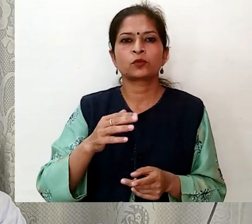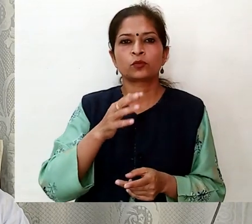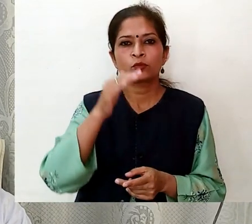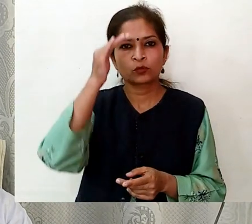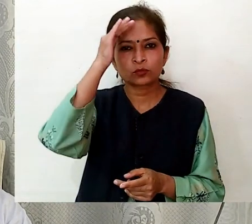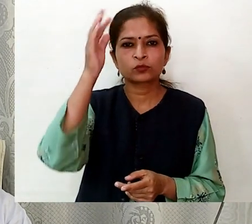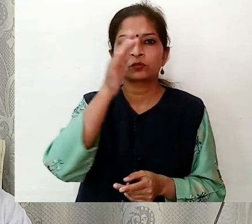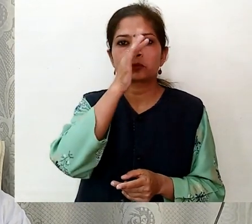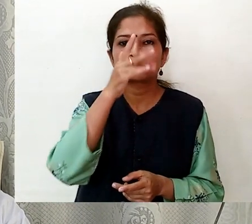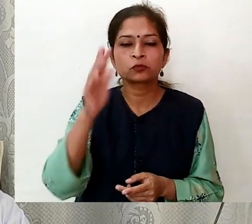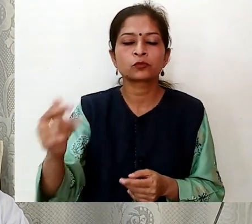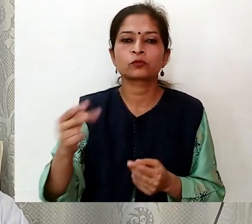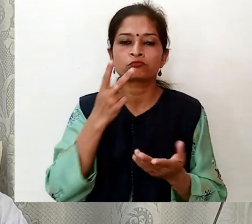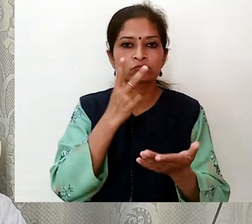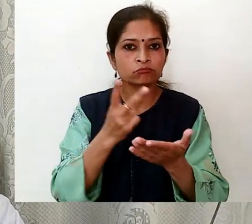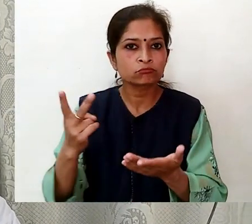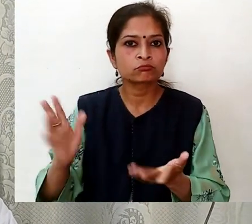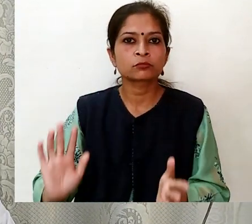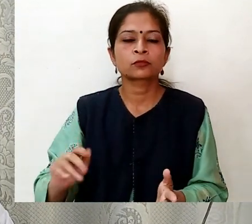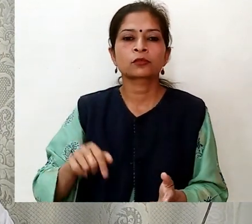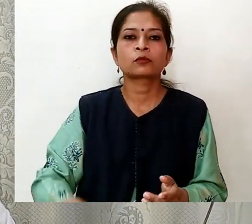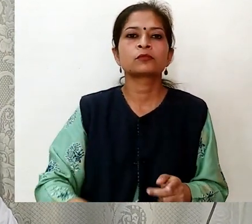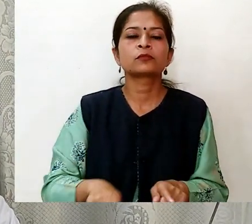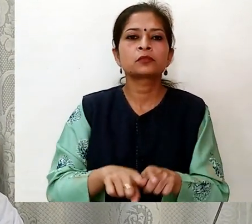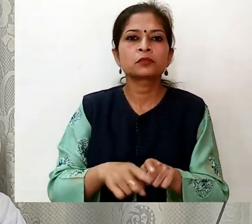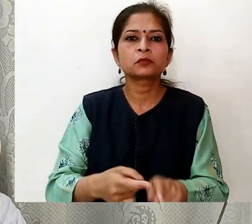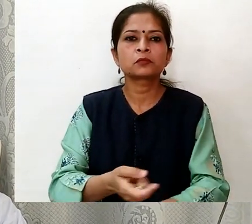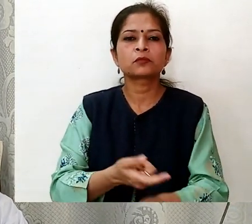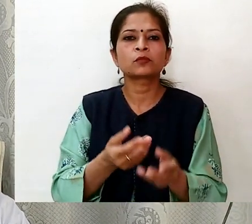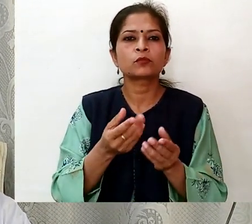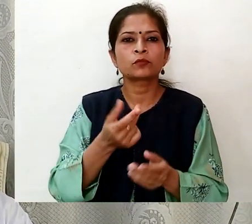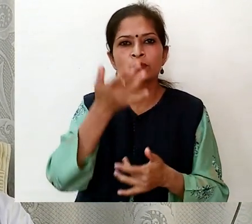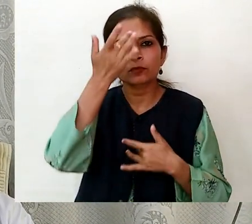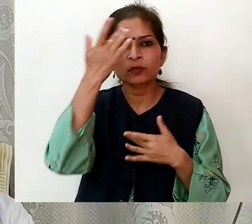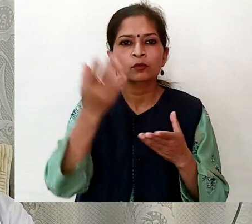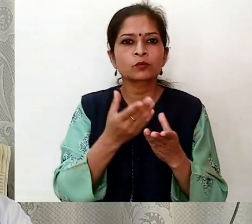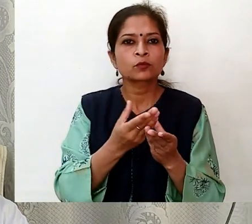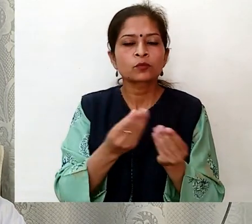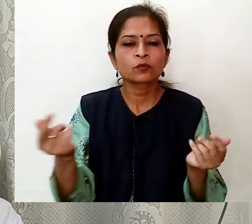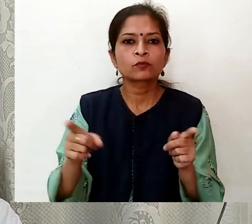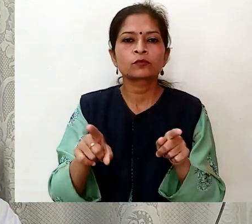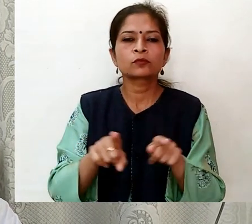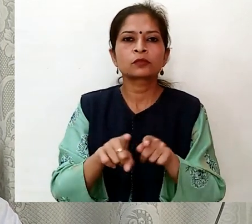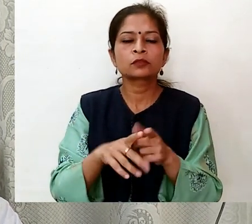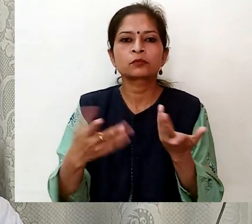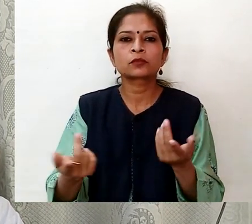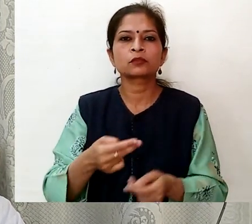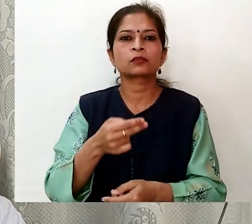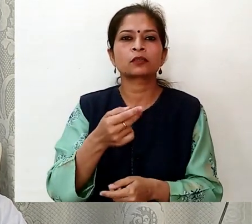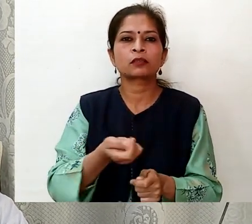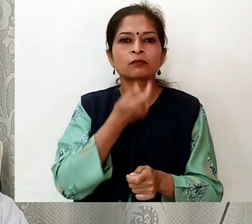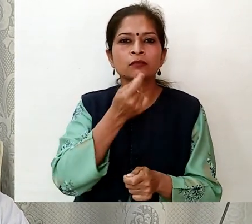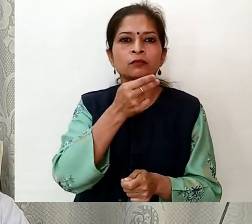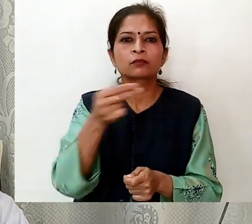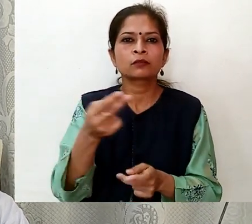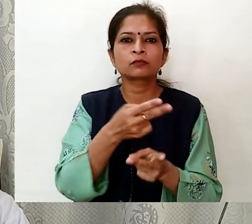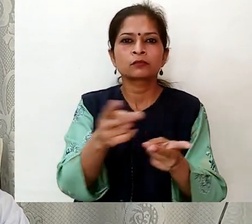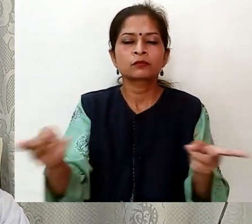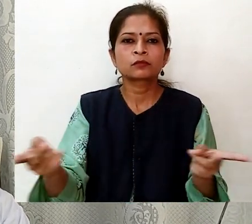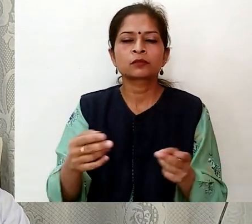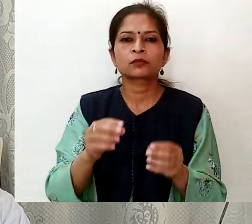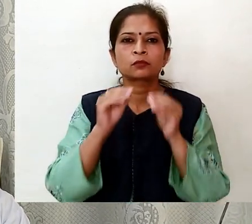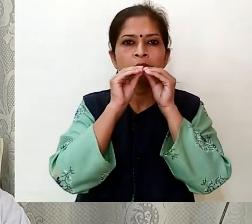हूं, जैसे कि कई सारे ट्रीटमेंट बताए जा रहे हैं, क्लोरोक्विन के बारे में, एजिथ्रोमाइसिन के बारे